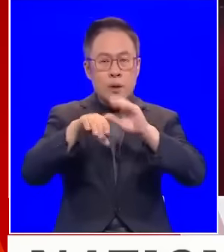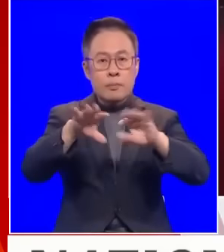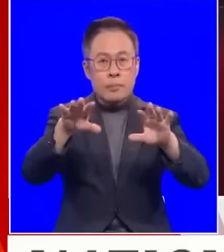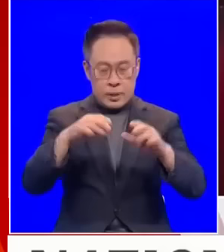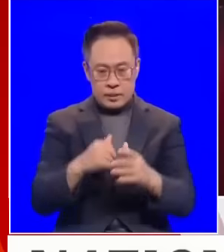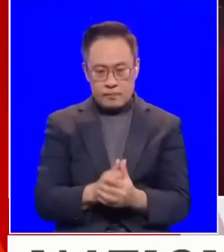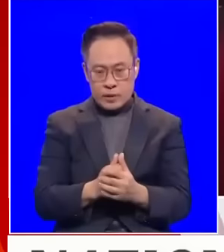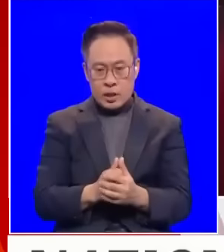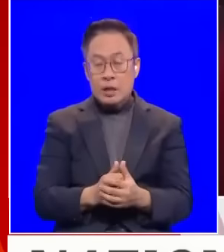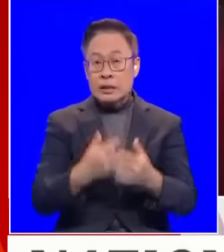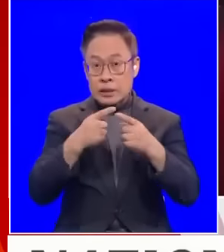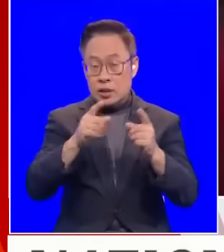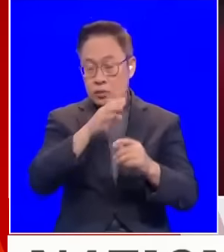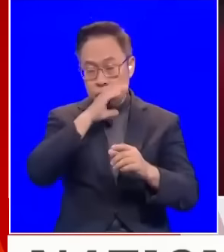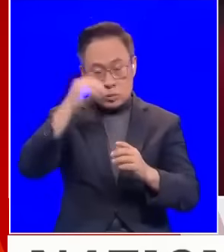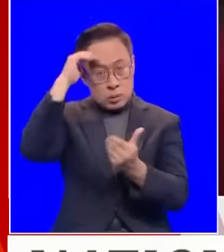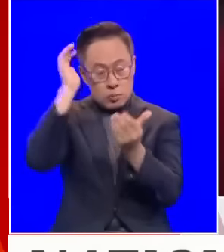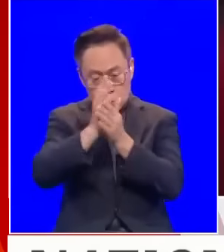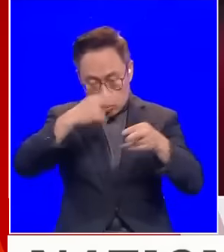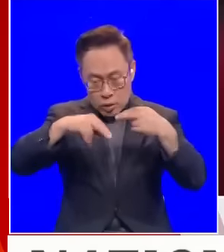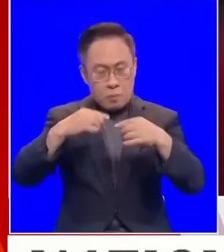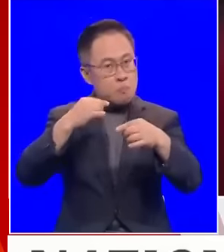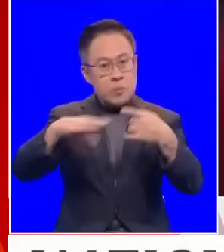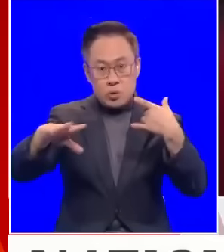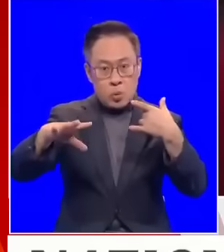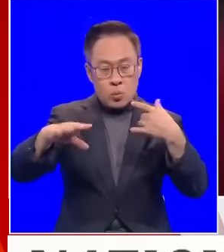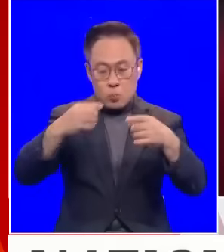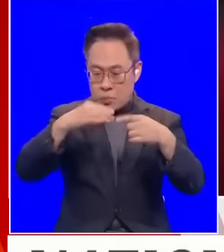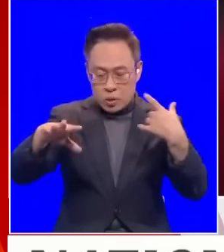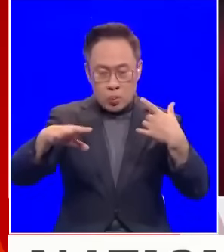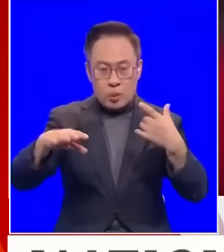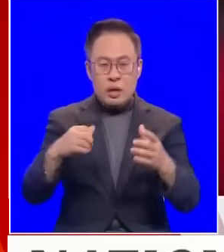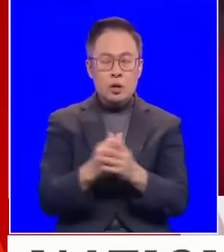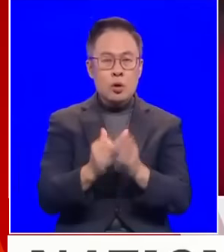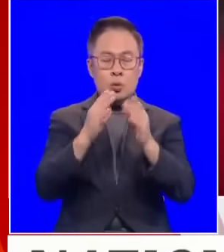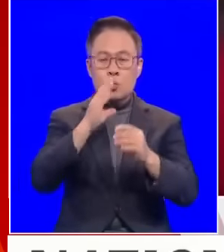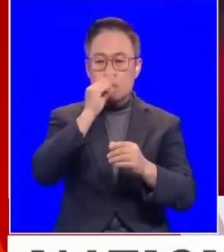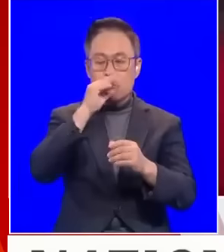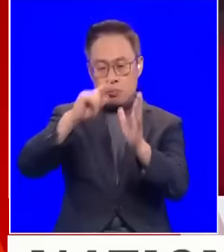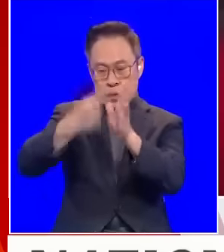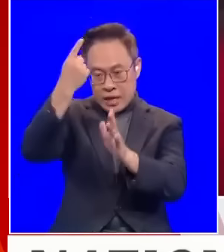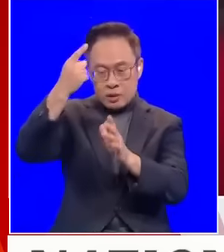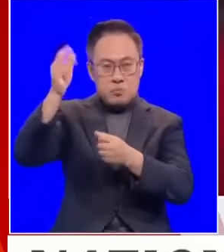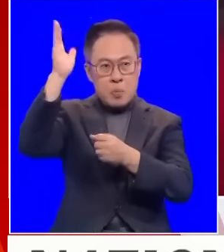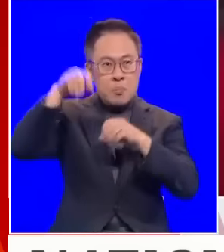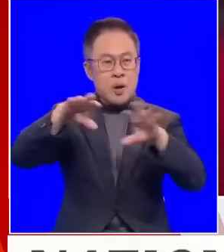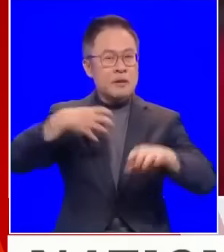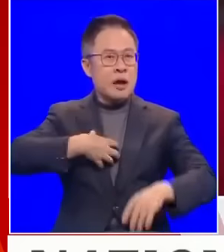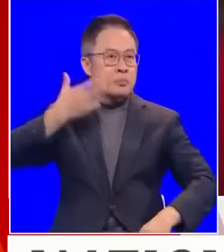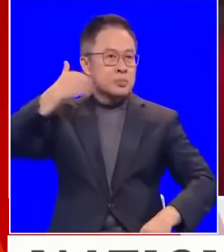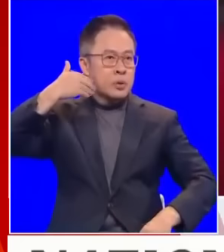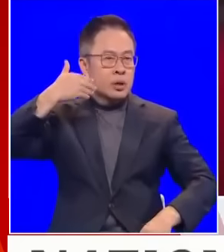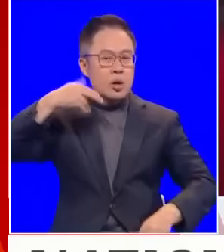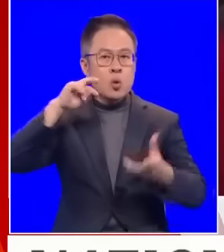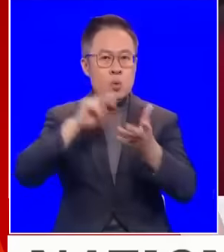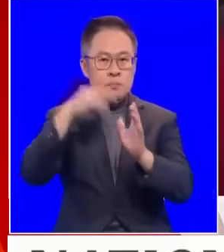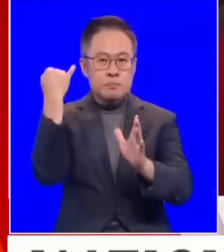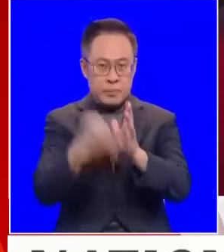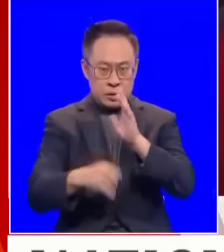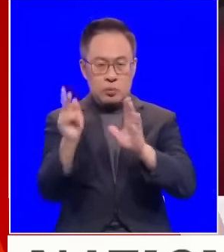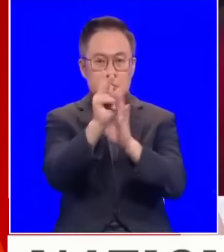ข้อมูลอันเป็นเท็จออกมาพูดเพียงต้องการเวทีต่อสาธารณชนท่านต้องถูกดำเนินคดีณเวล